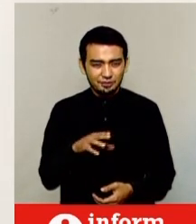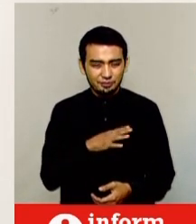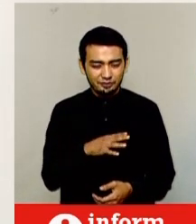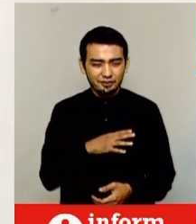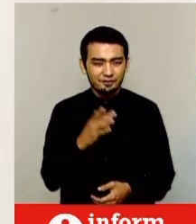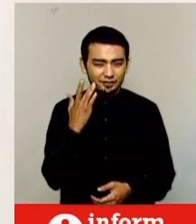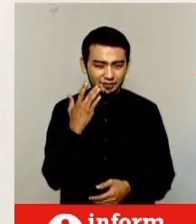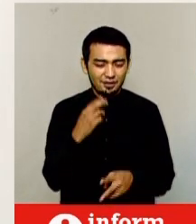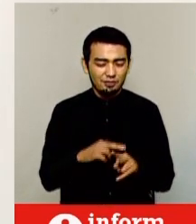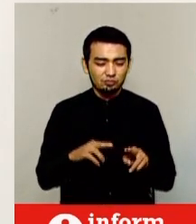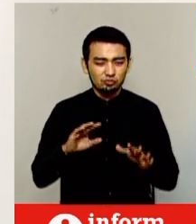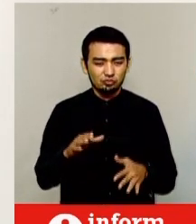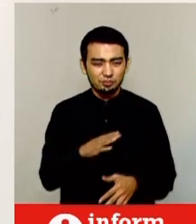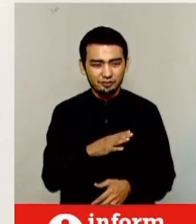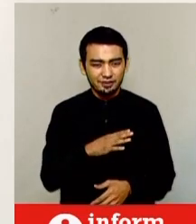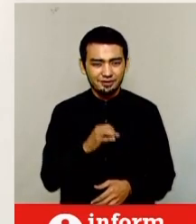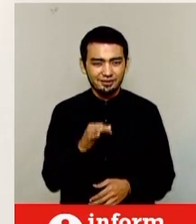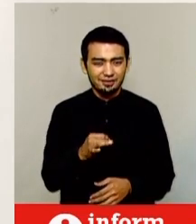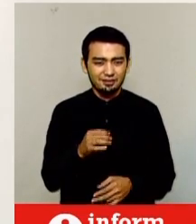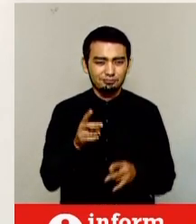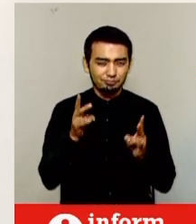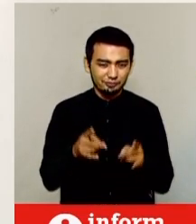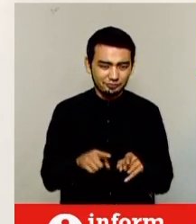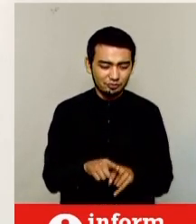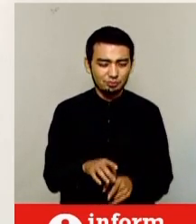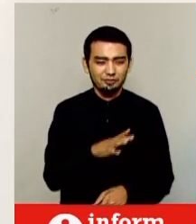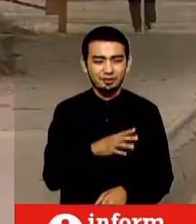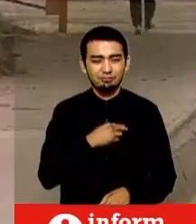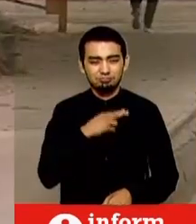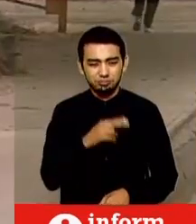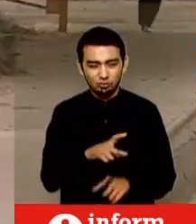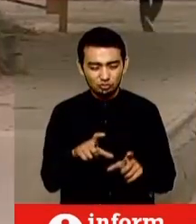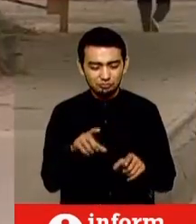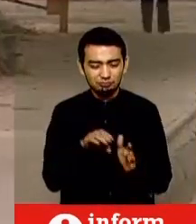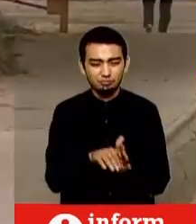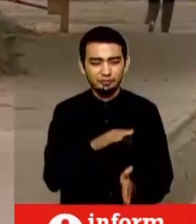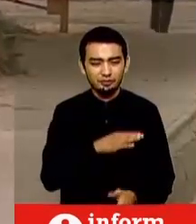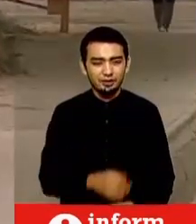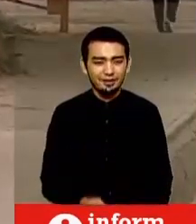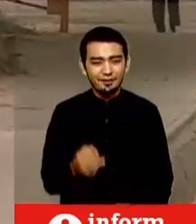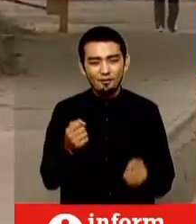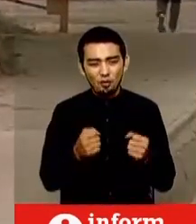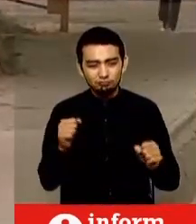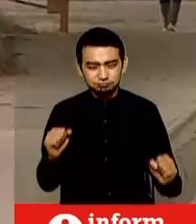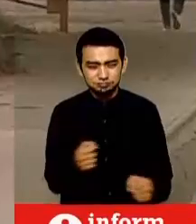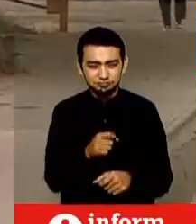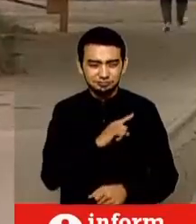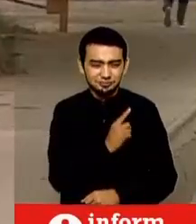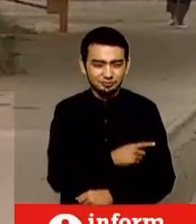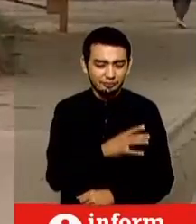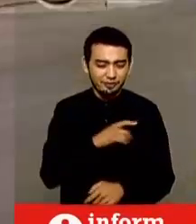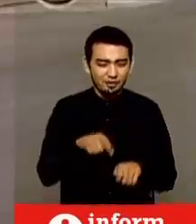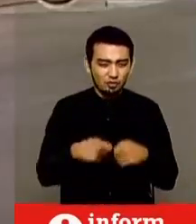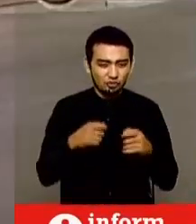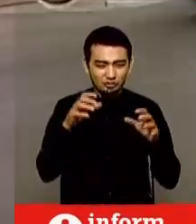всегда присутствуют и пострадавшие, и погибшие люди. Кроме того, водители превышают скоростной режим,